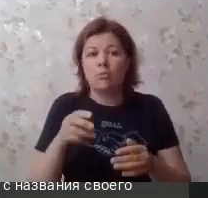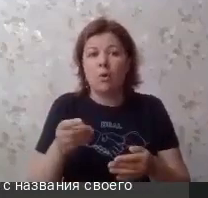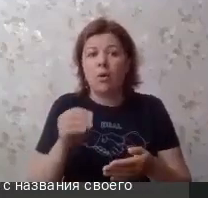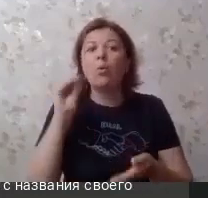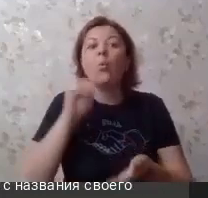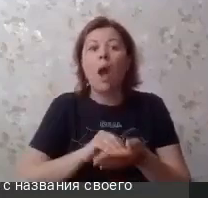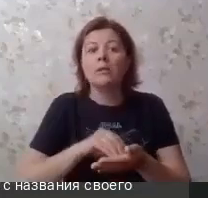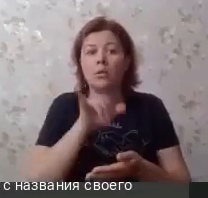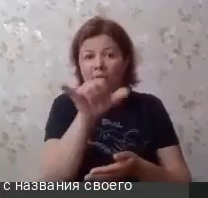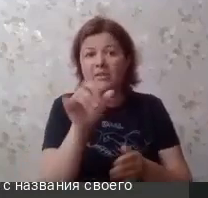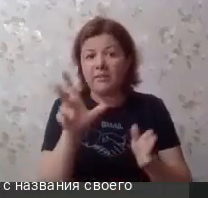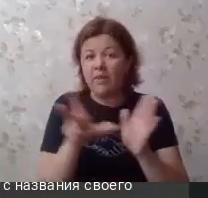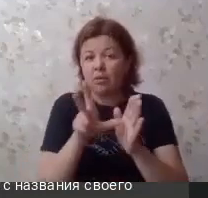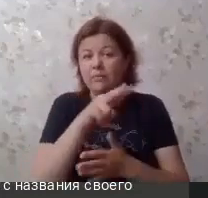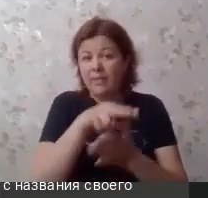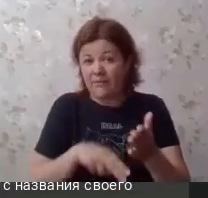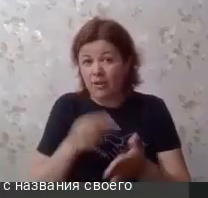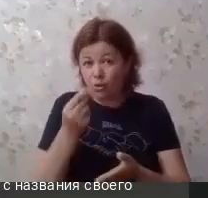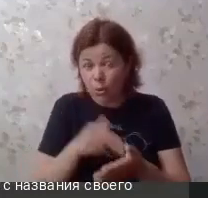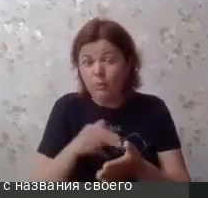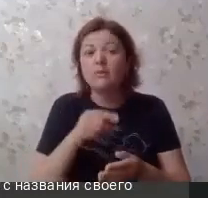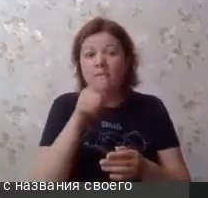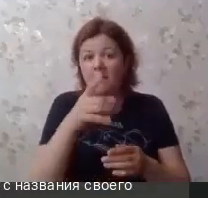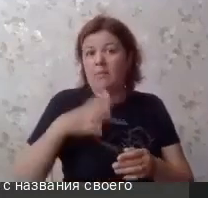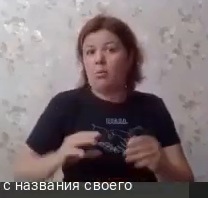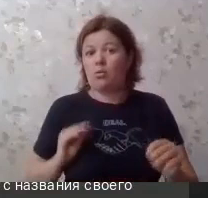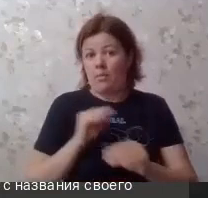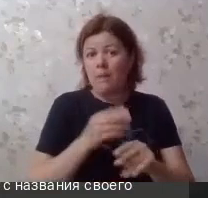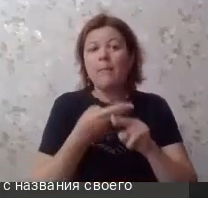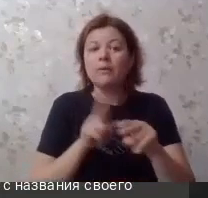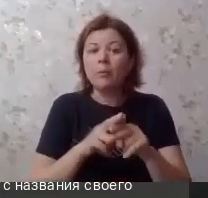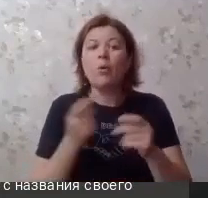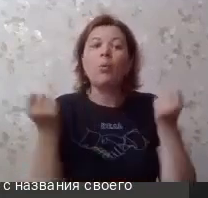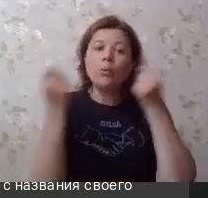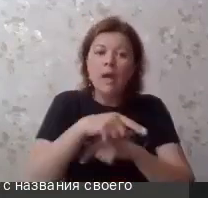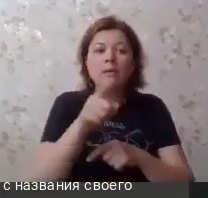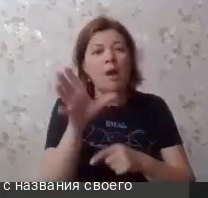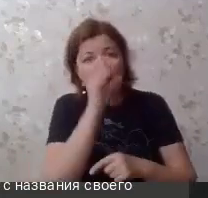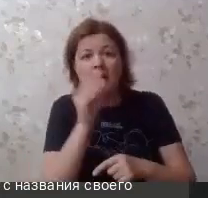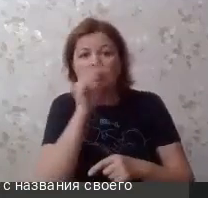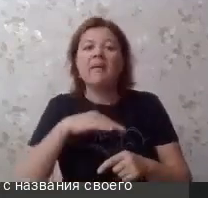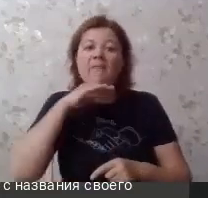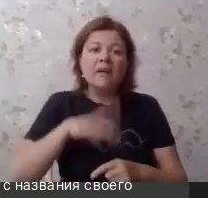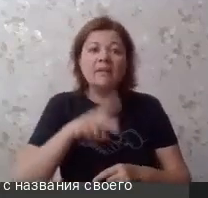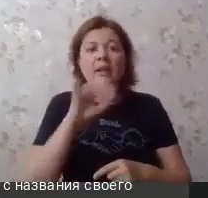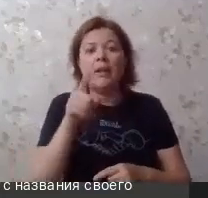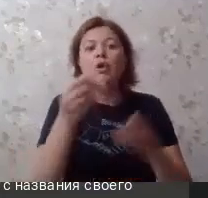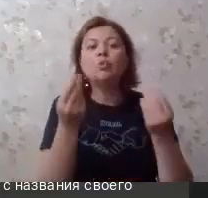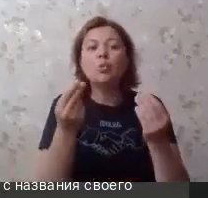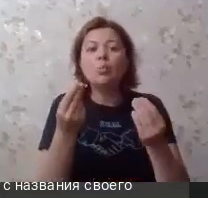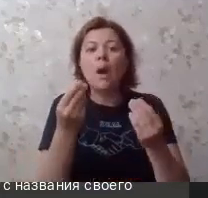Поэтому, да, обязательно узнайте, покрывает ли ваш сертификат ту цену, которая